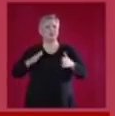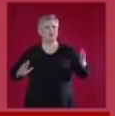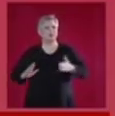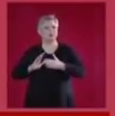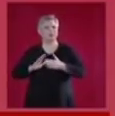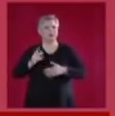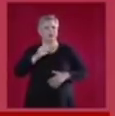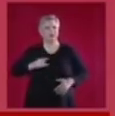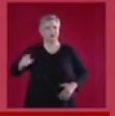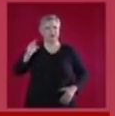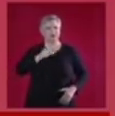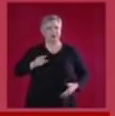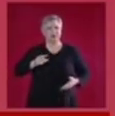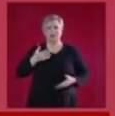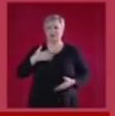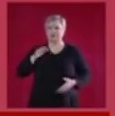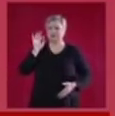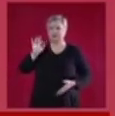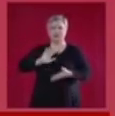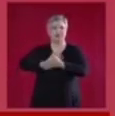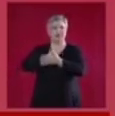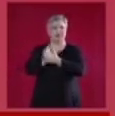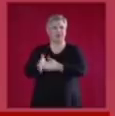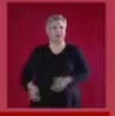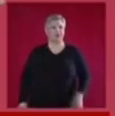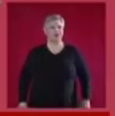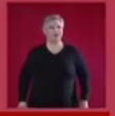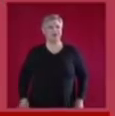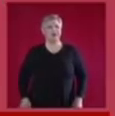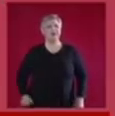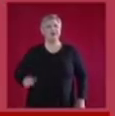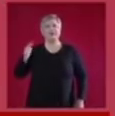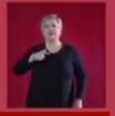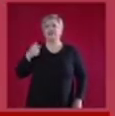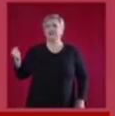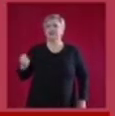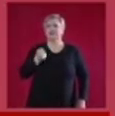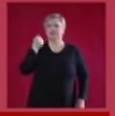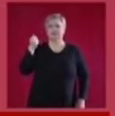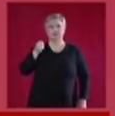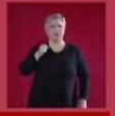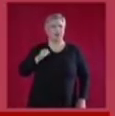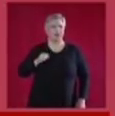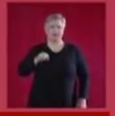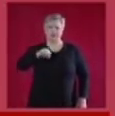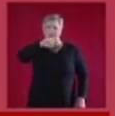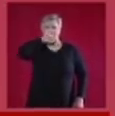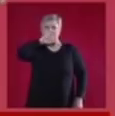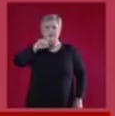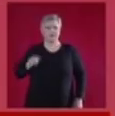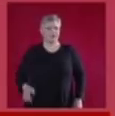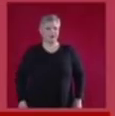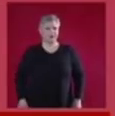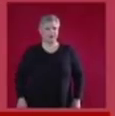ξέρετε δεν είναι σαν τους νεοφιλελεύθερους τους mainstream δεν τείνει με